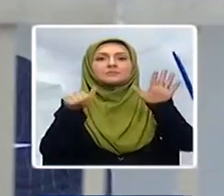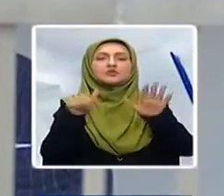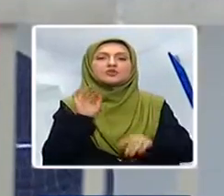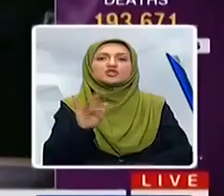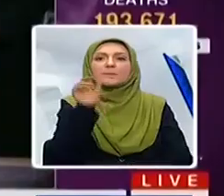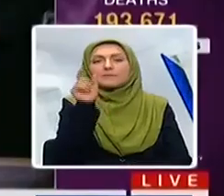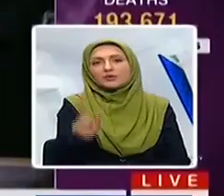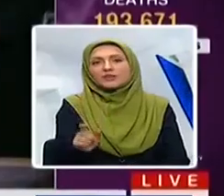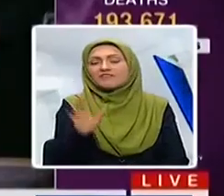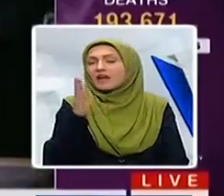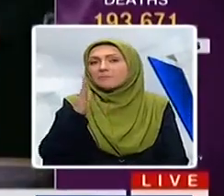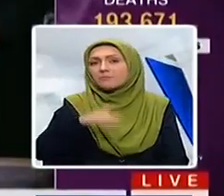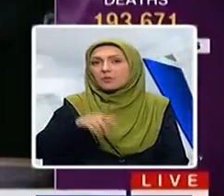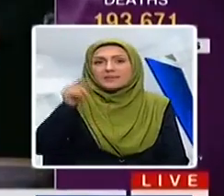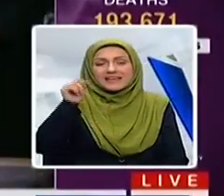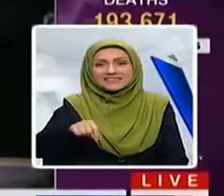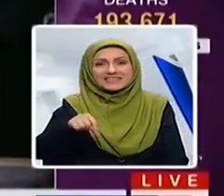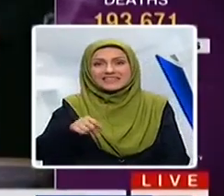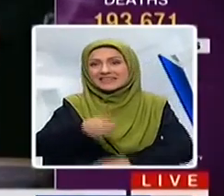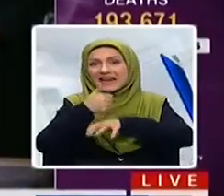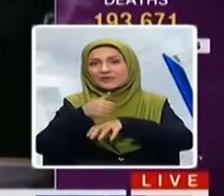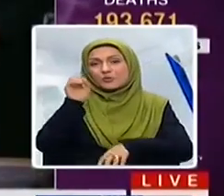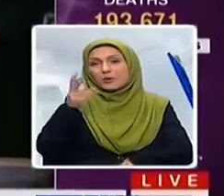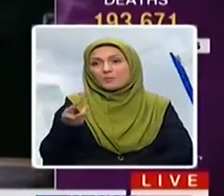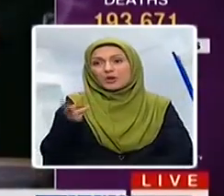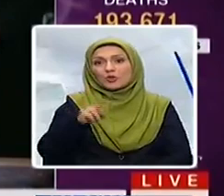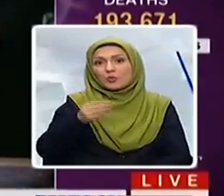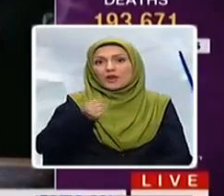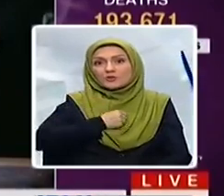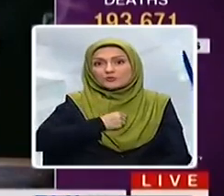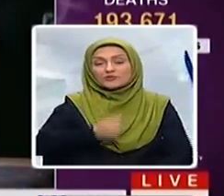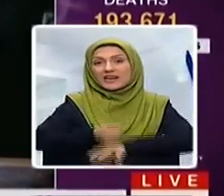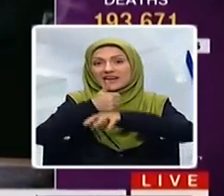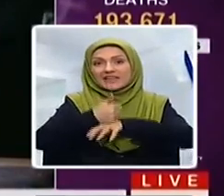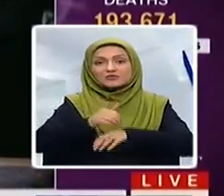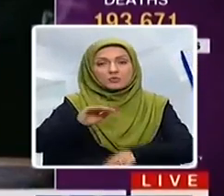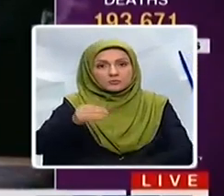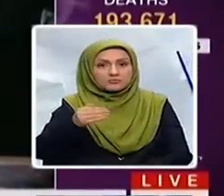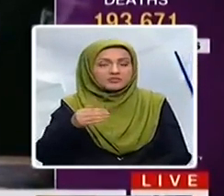که ممکن است رویای ریاست جمهوری دوباره ترامپ را برباد دهد.